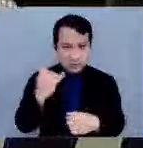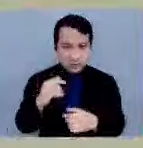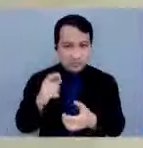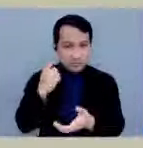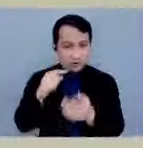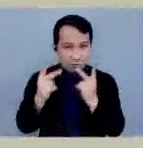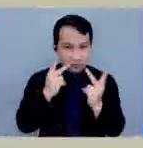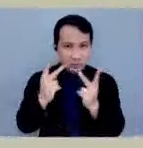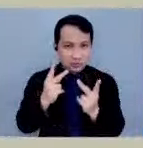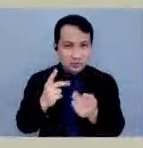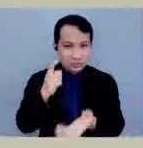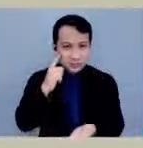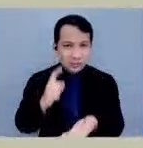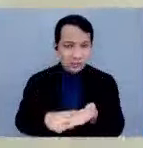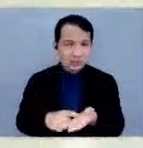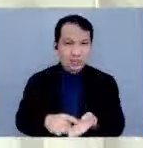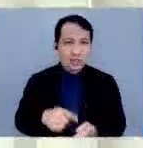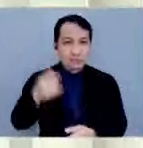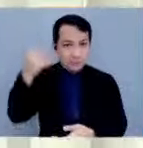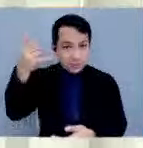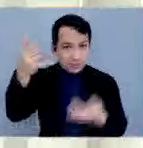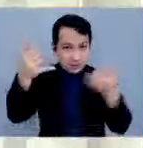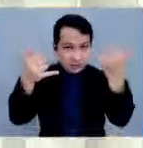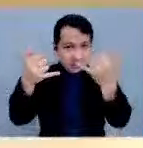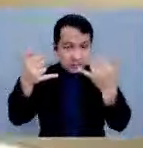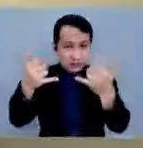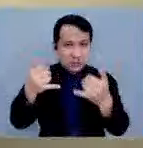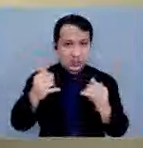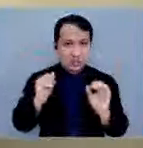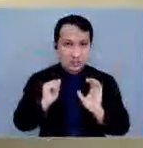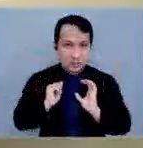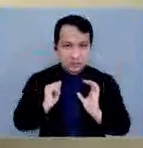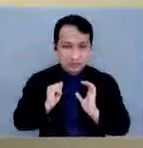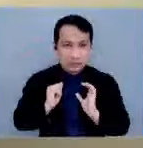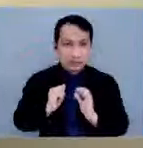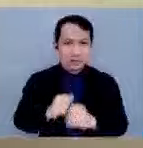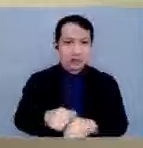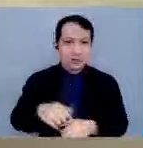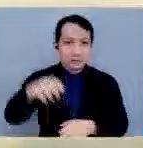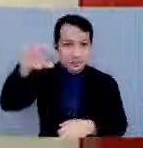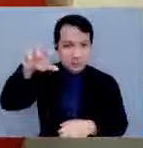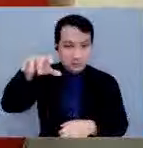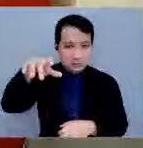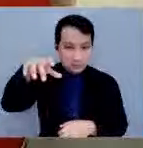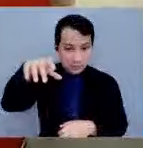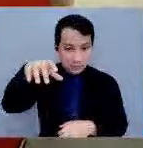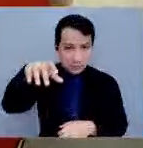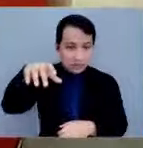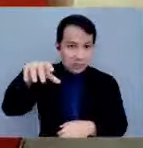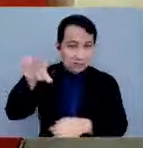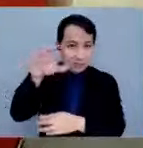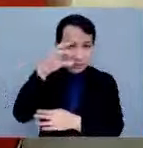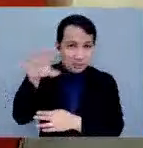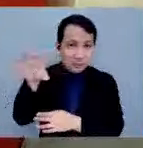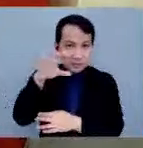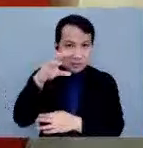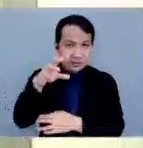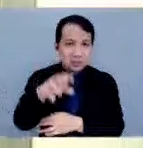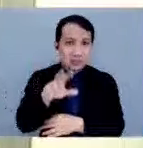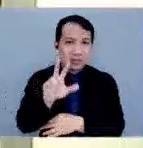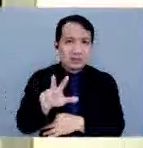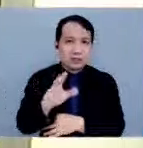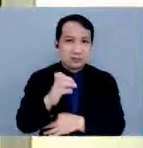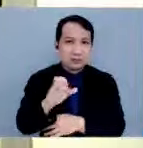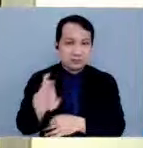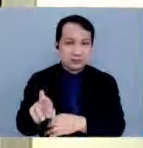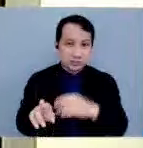pumapasok. May mga CCTV, fully air-conditioned at may electric fan pa rito. Mayroon ding tatlong CR para sa